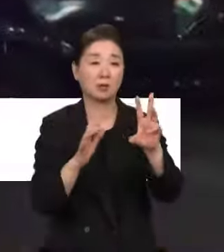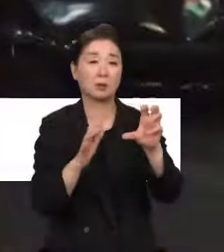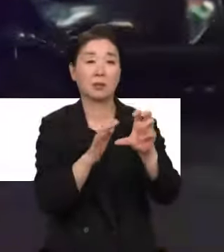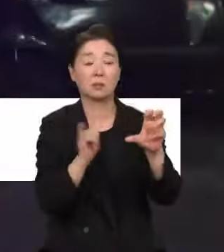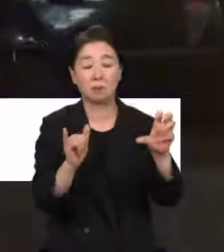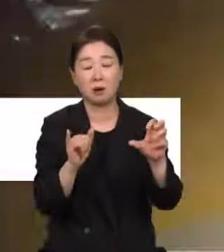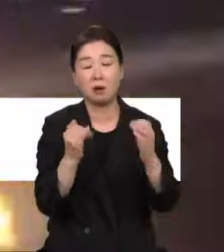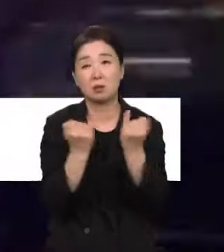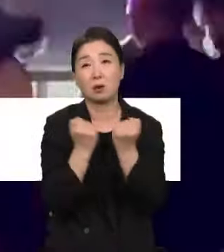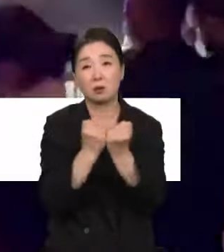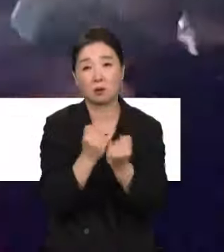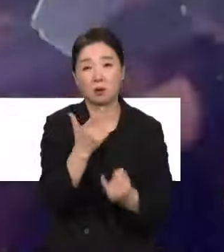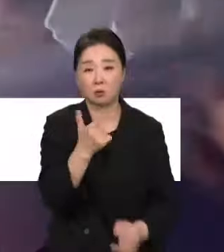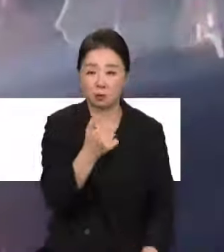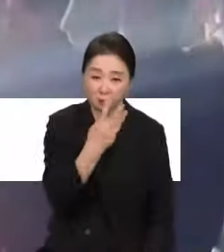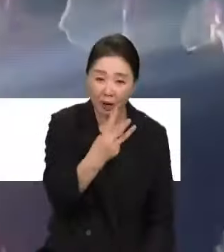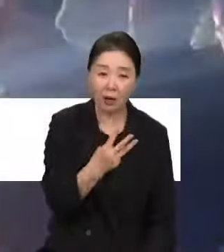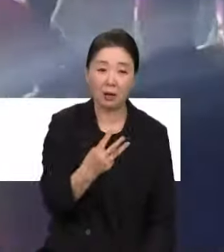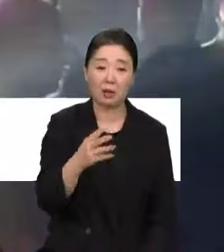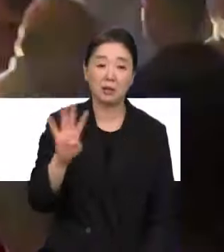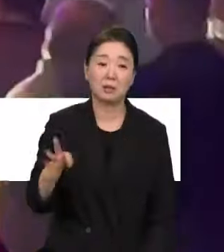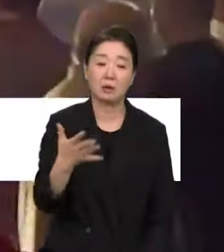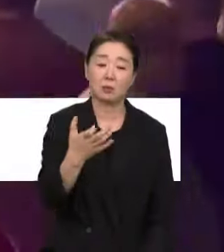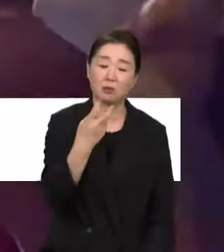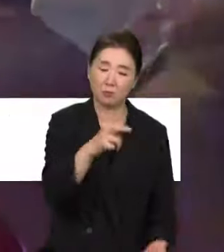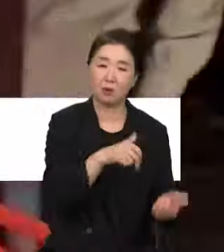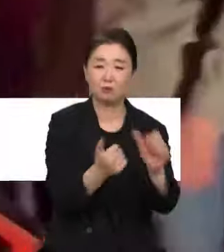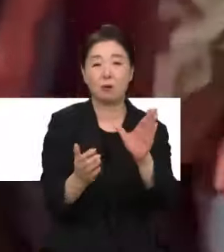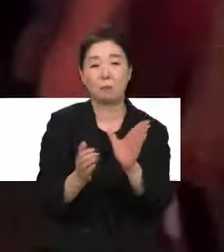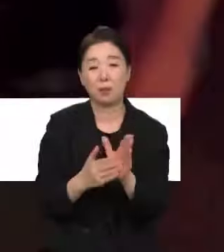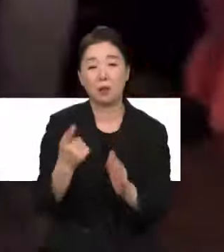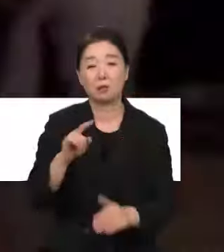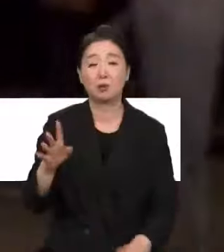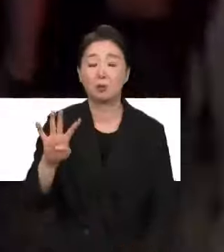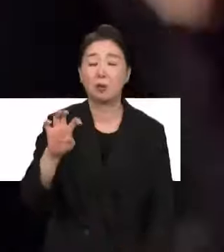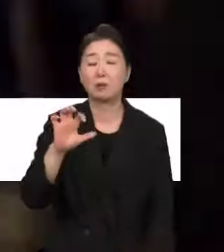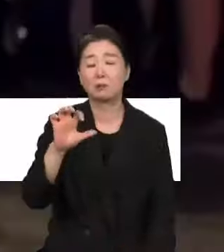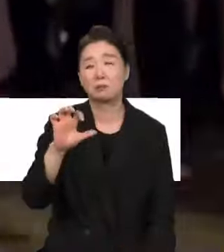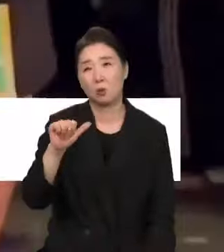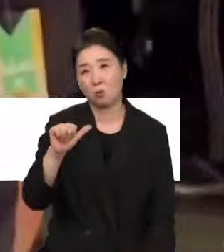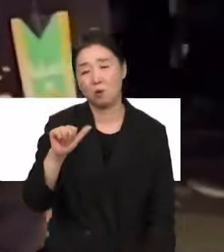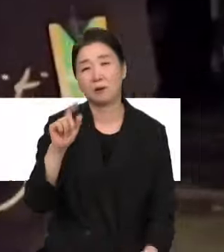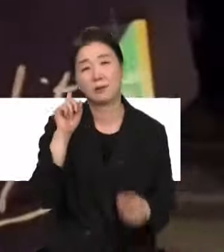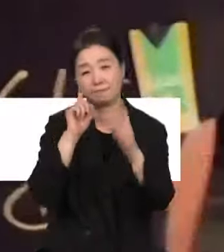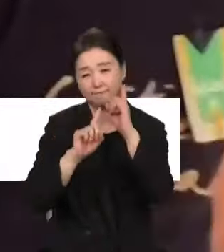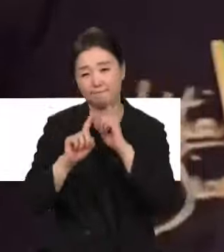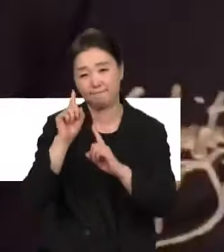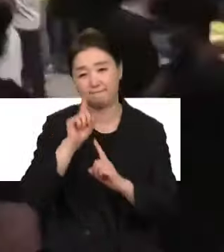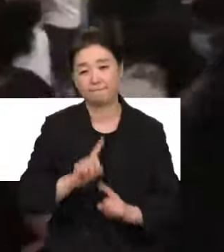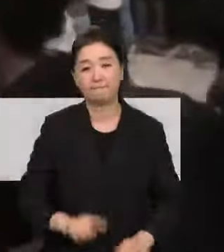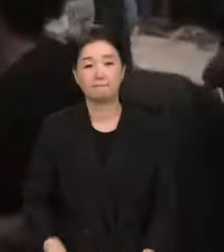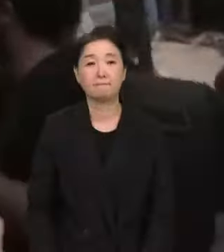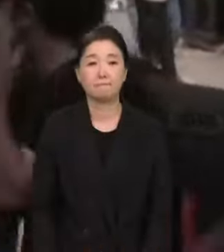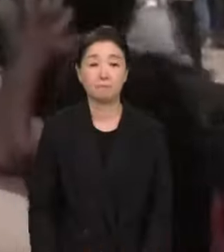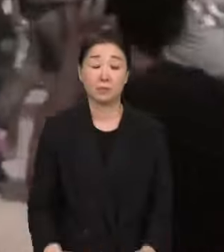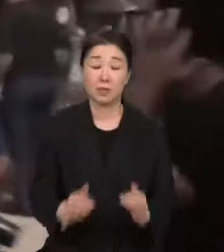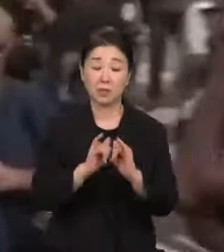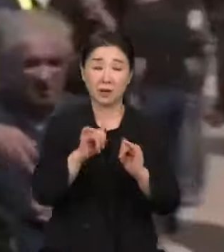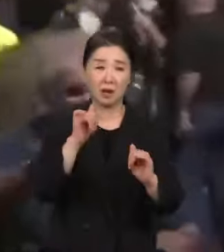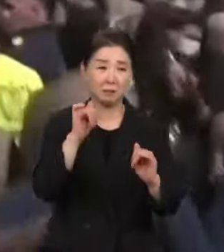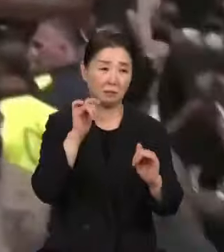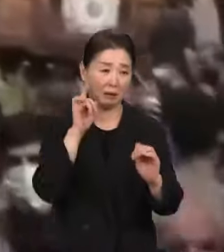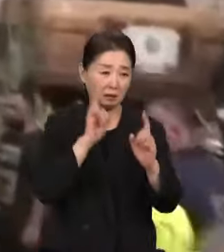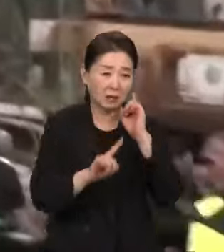성명을 포함해 42명이 숨지고 16명이 쳤다고 밝혔습니다 인명피해가